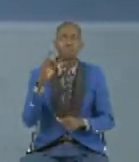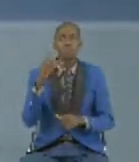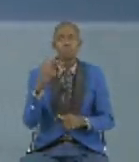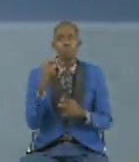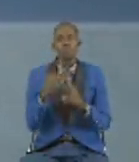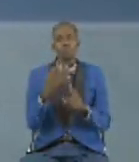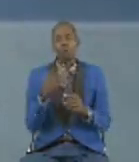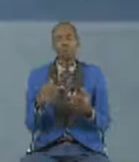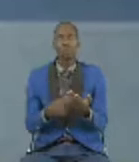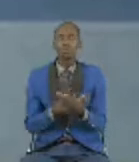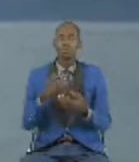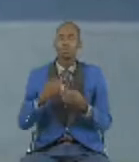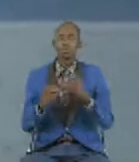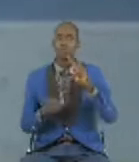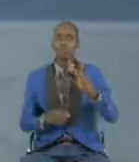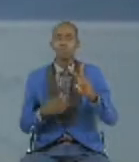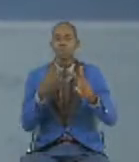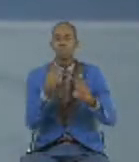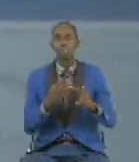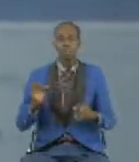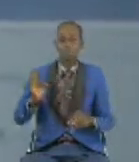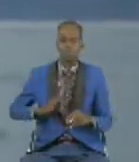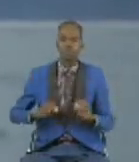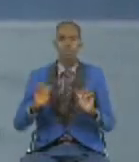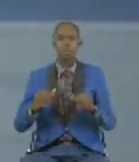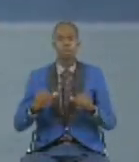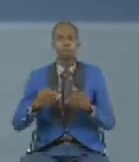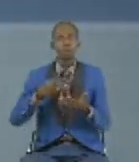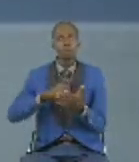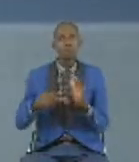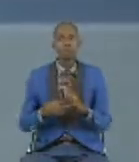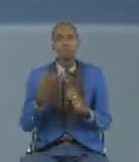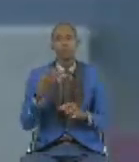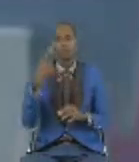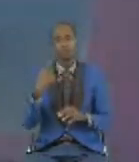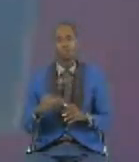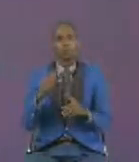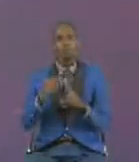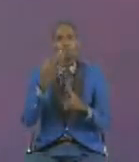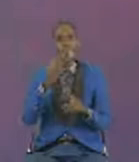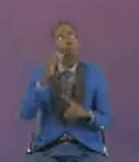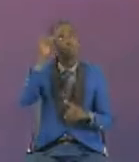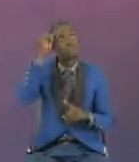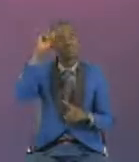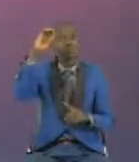l'Évangile. Deuxièmement, le but profitable de la parole de sa grâce.